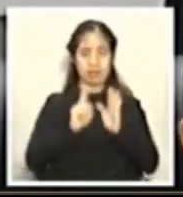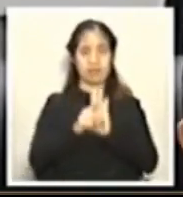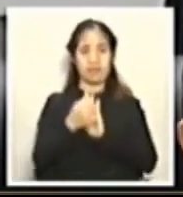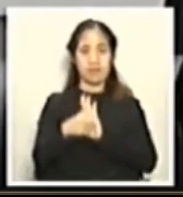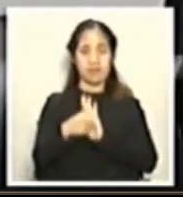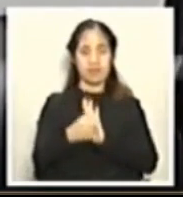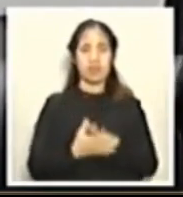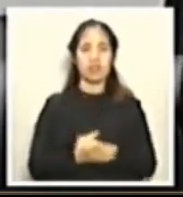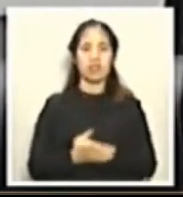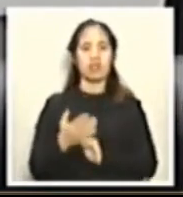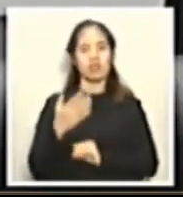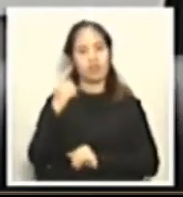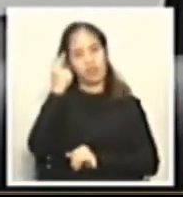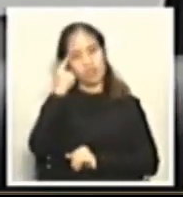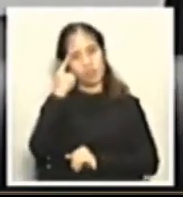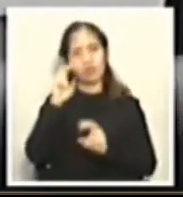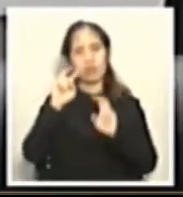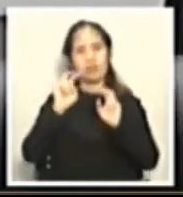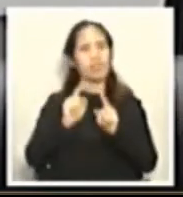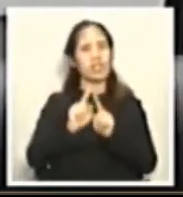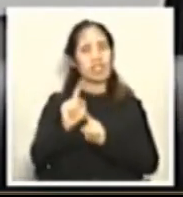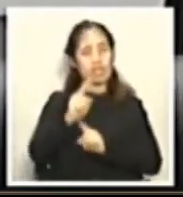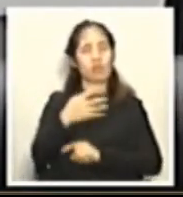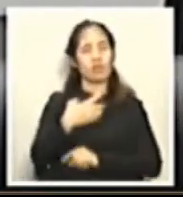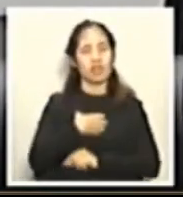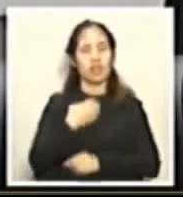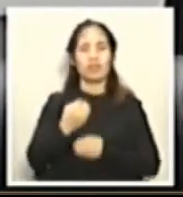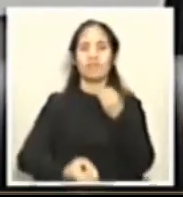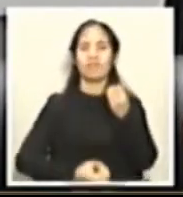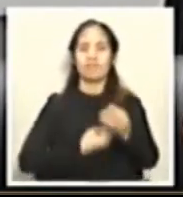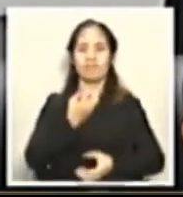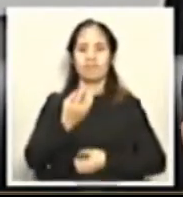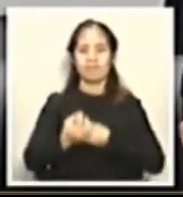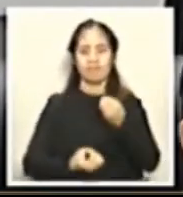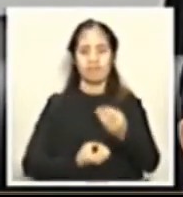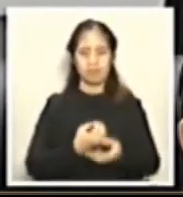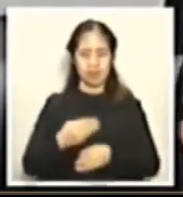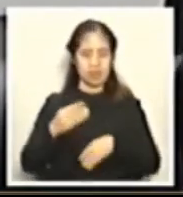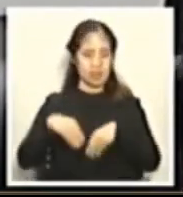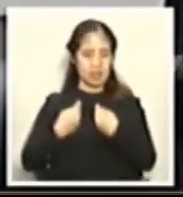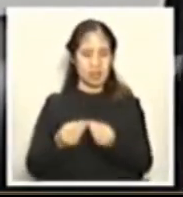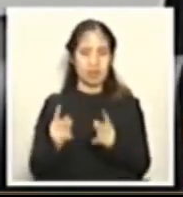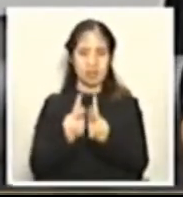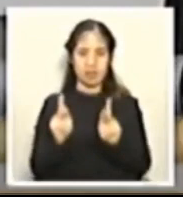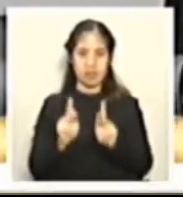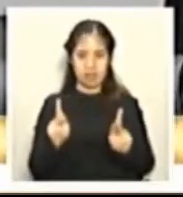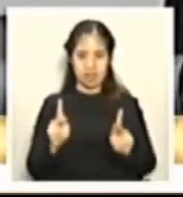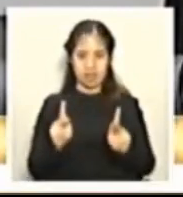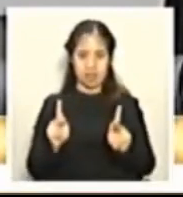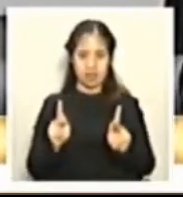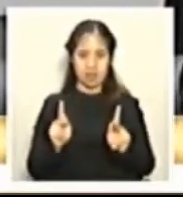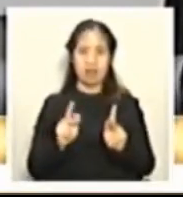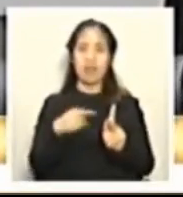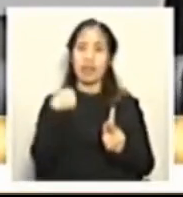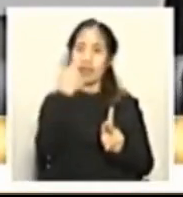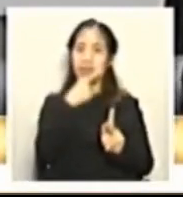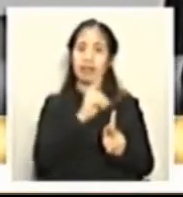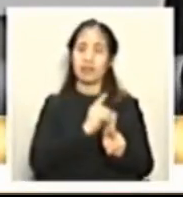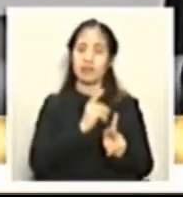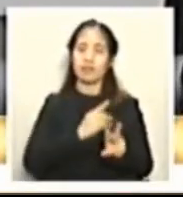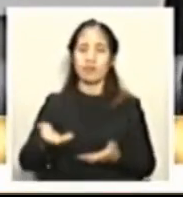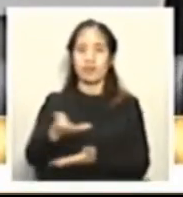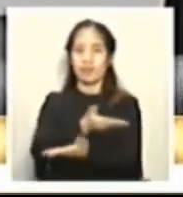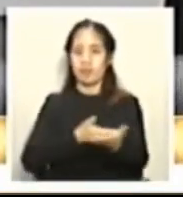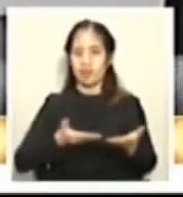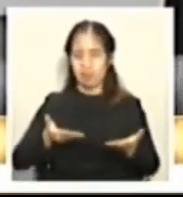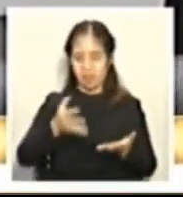ามีเพียงประเด็นเดียวที่อยากจะหยิบยกขึ้นมาให้คณะกรรมการวิสามัญที่จะพิจารณาต่อไปได้นำ